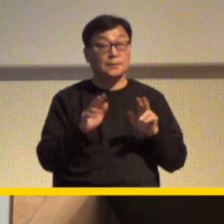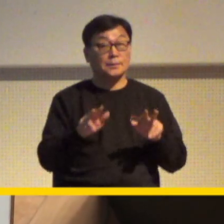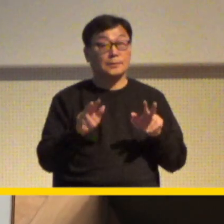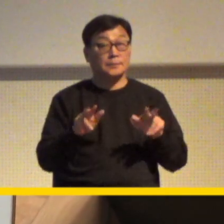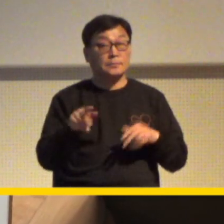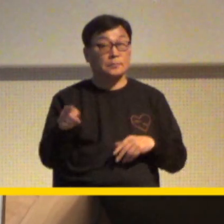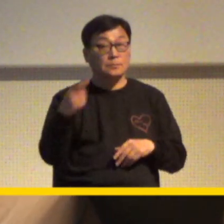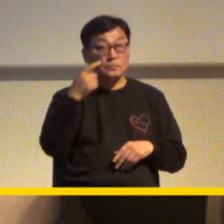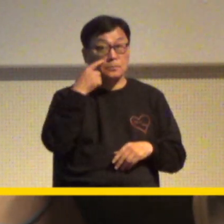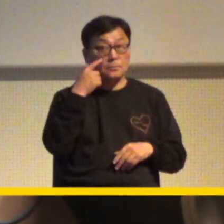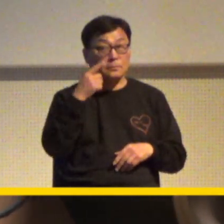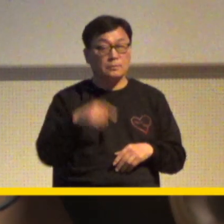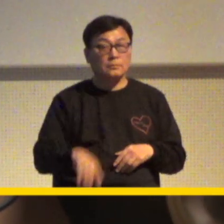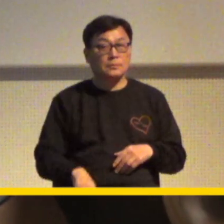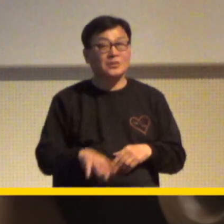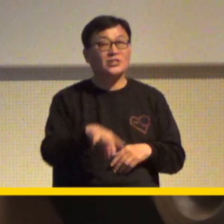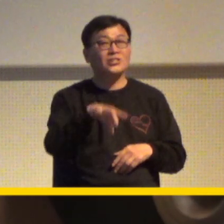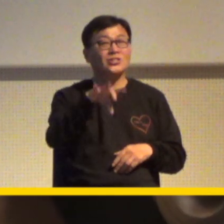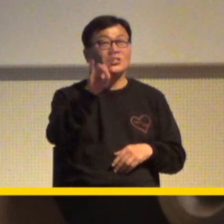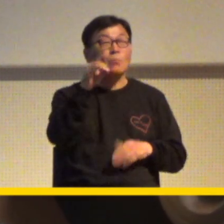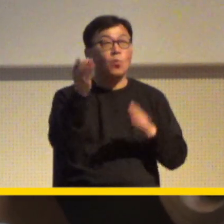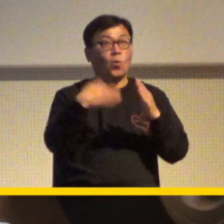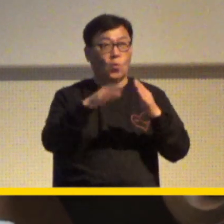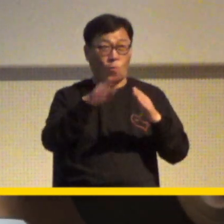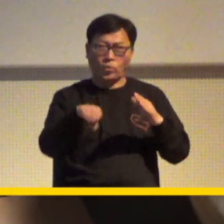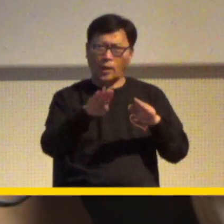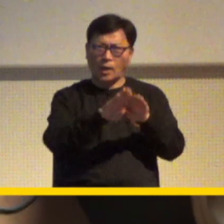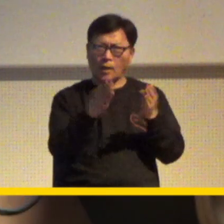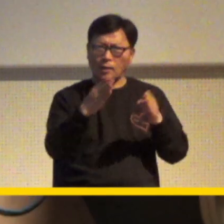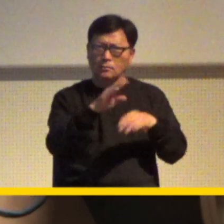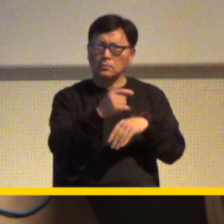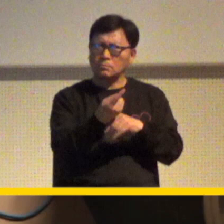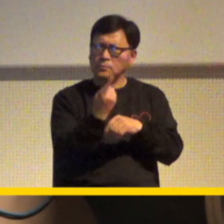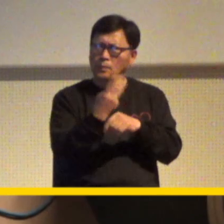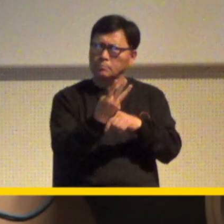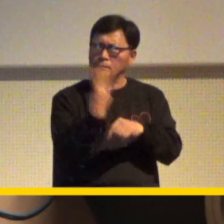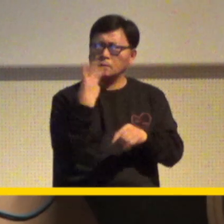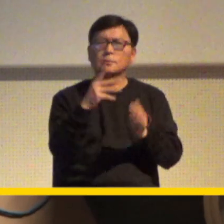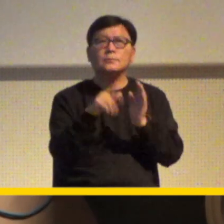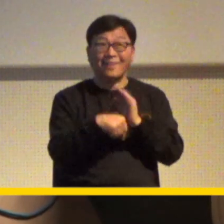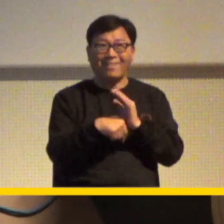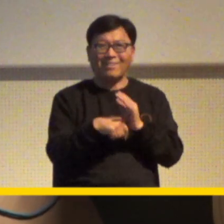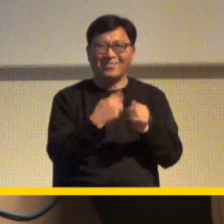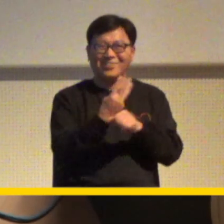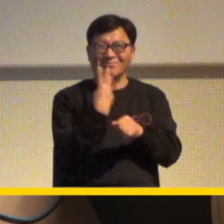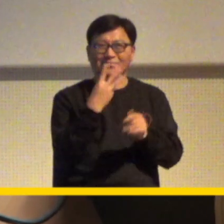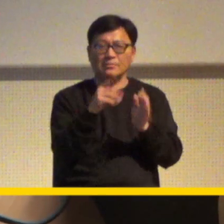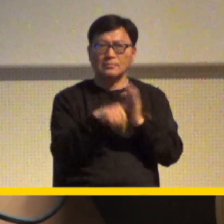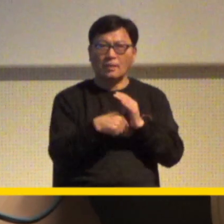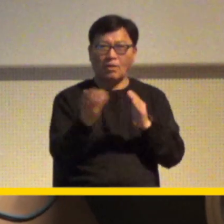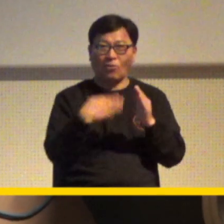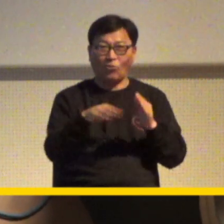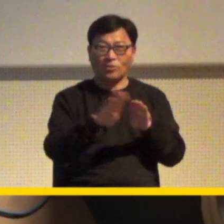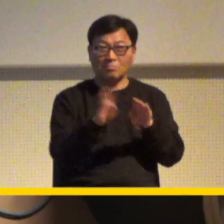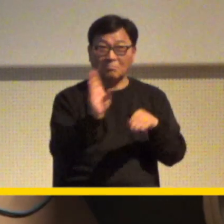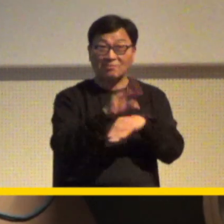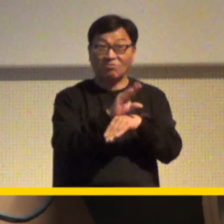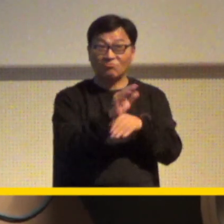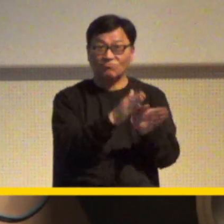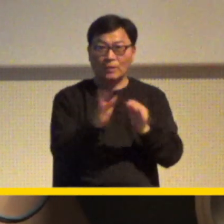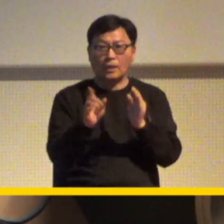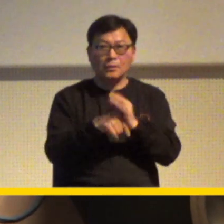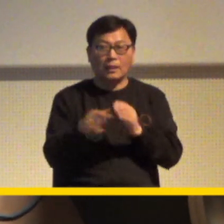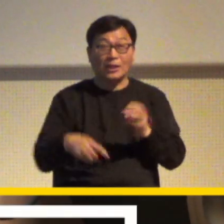제가 처음 이제 공개방송 3년 전인가로 알고 있는데 그때 이제 공개방송 준비하면서 제가 이걸